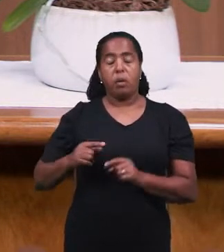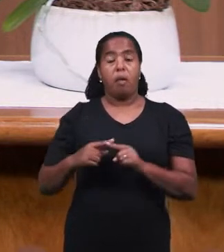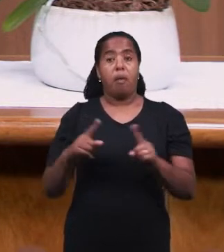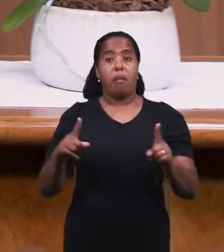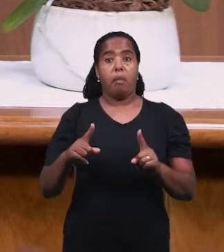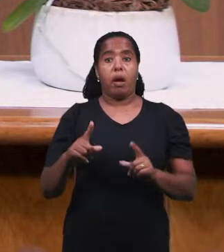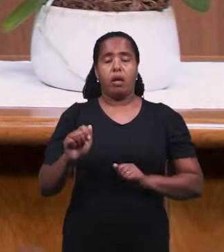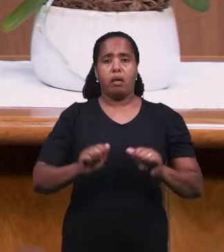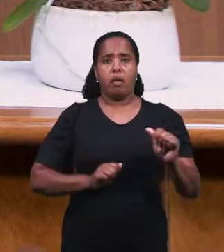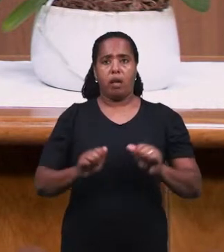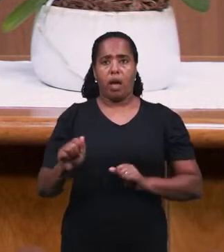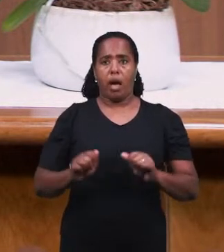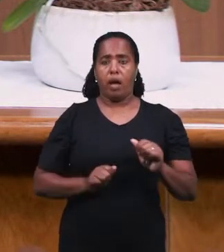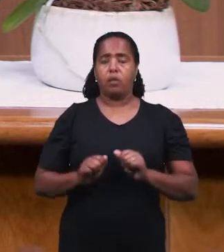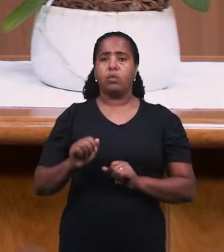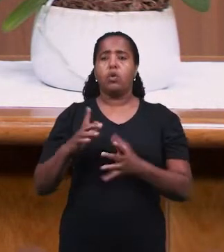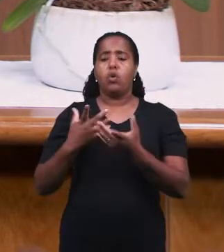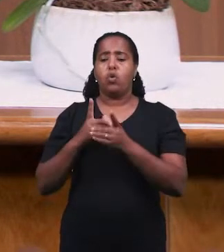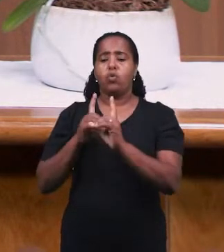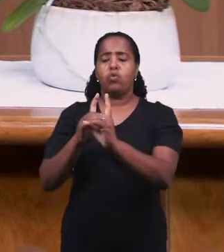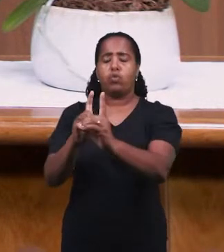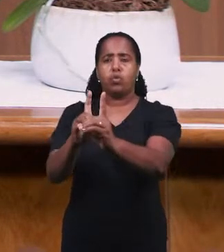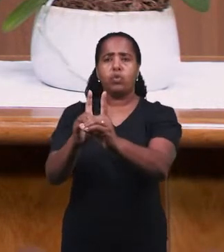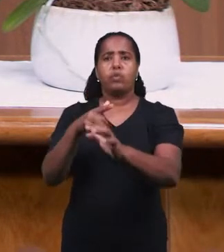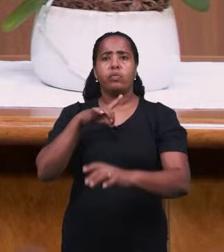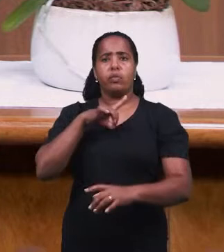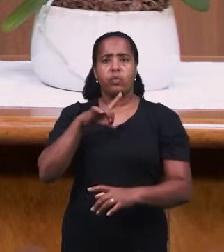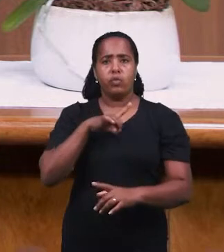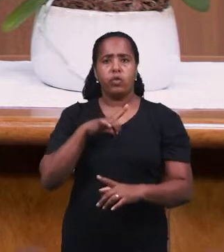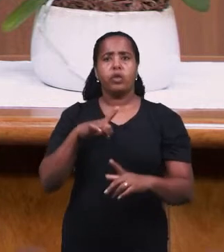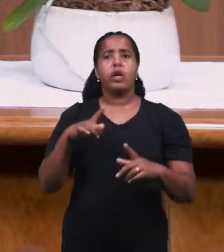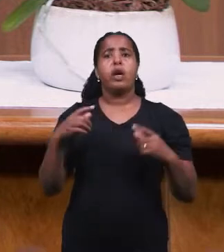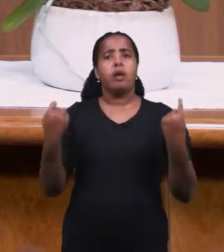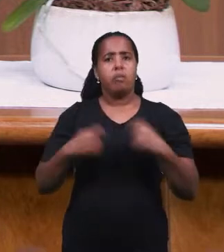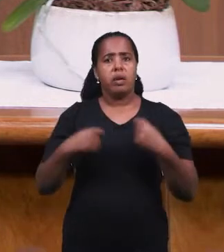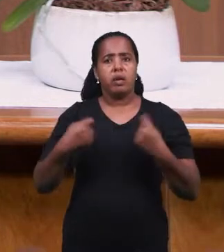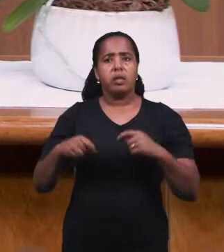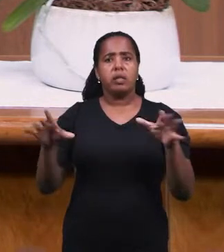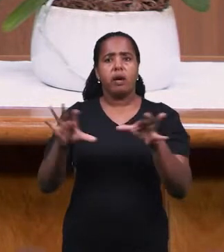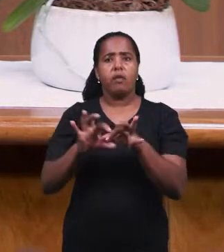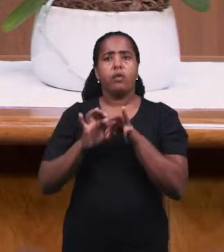Mais dans le livre d'Actes, les disciples avaient